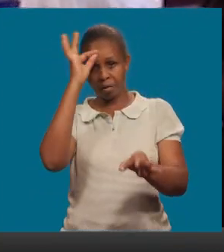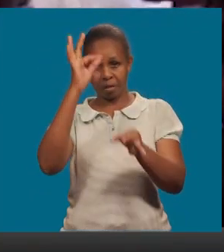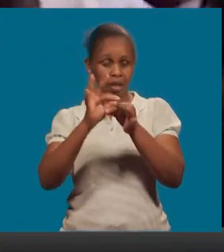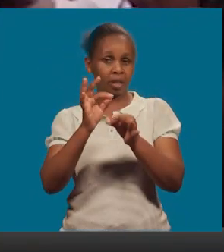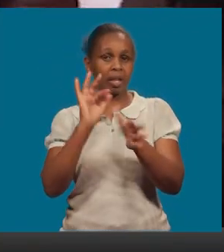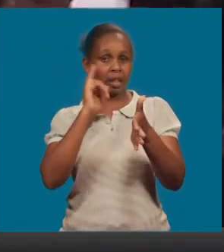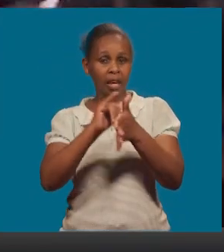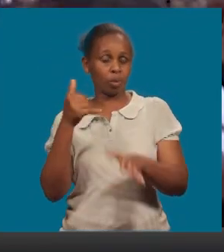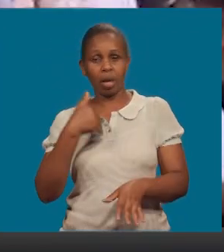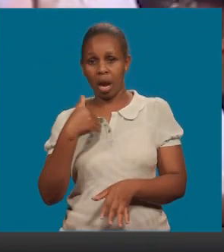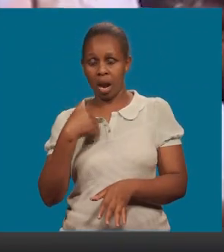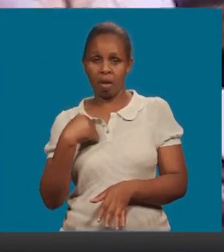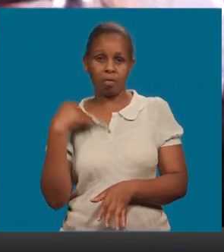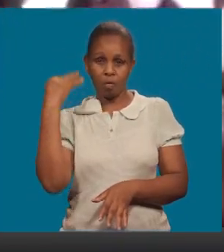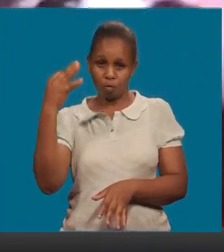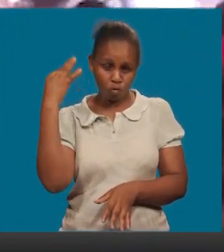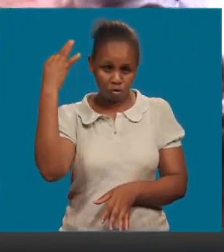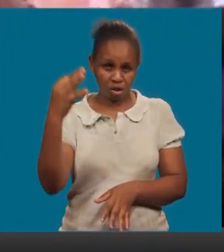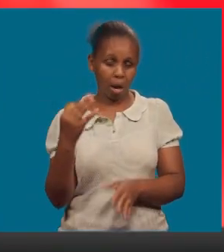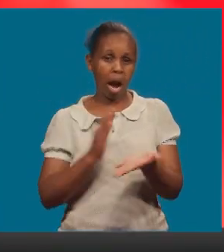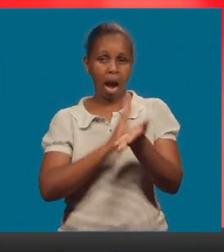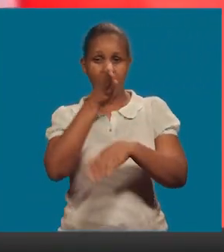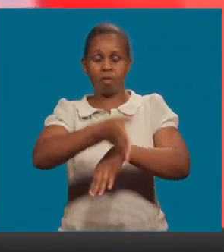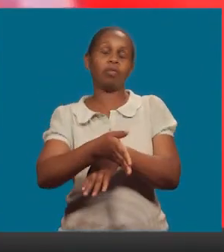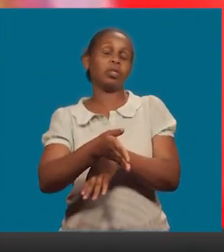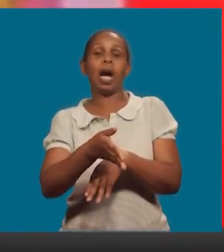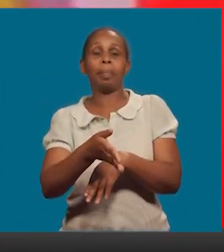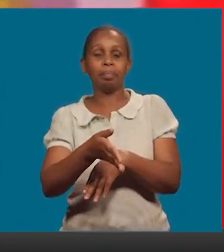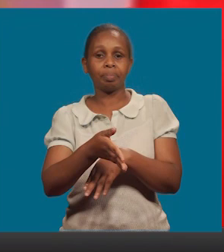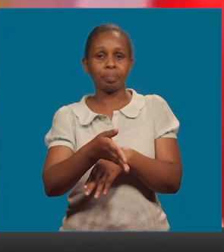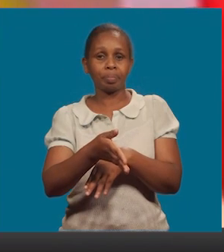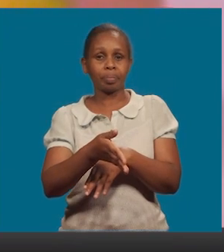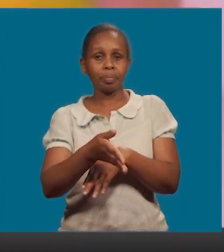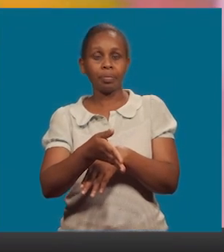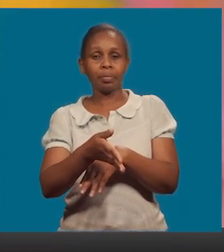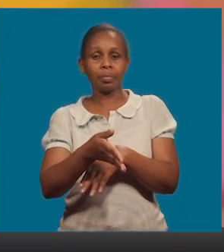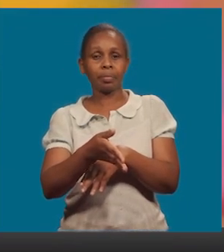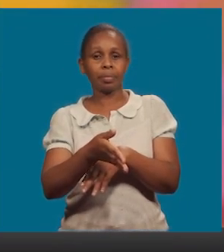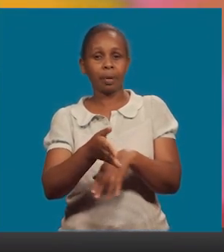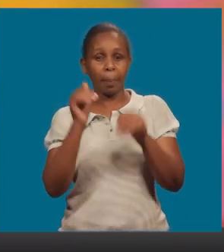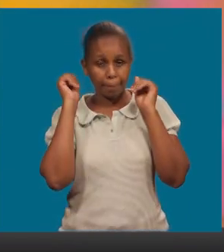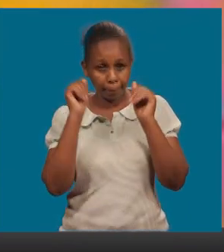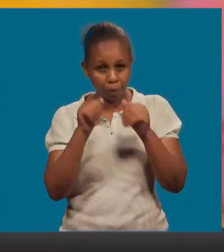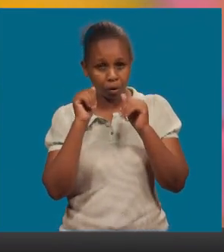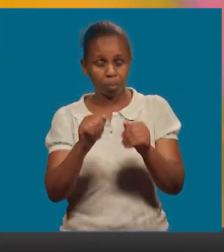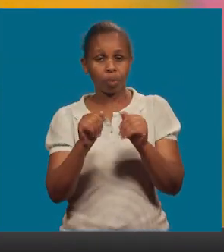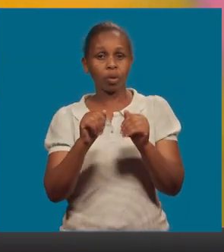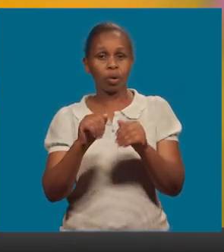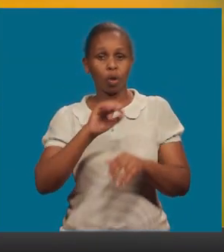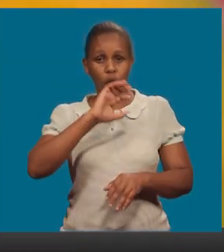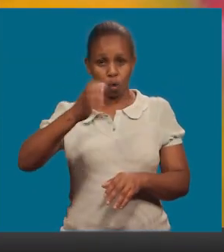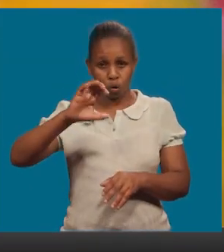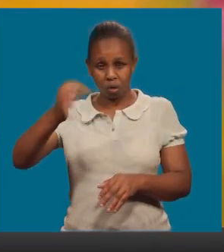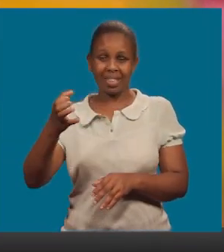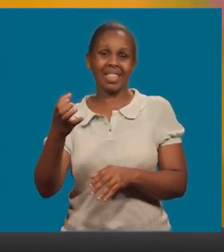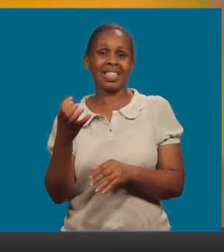kuwa kuna maisha baada ya kifungo cha gereza. The original piece that comes, and I must say that cross stitch has